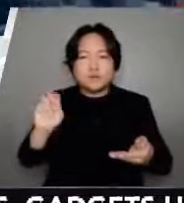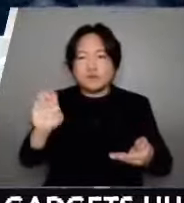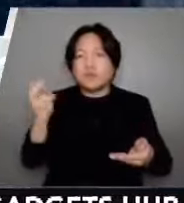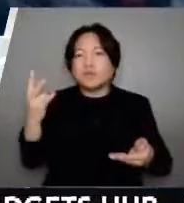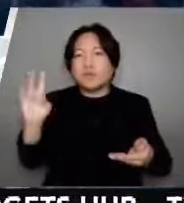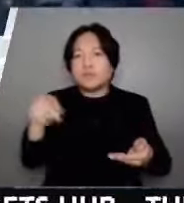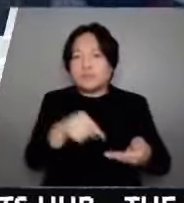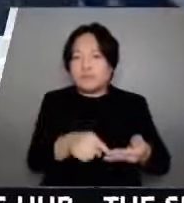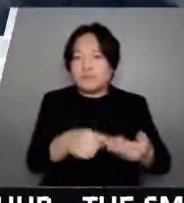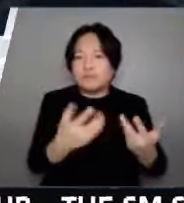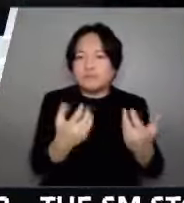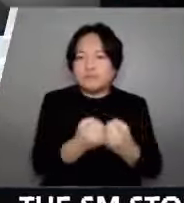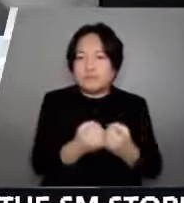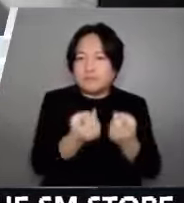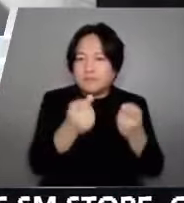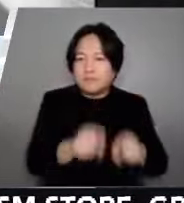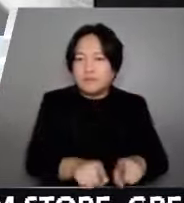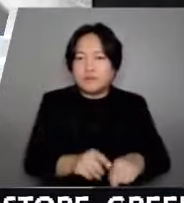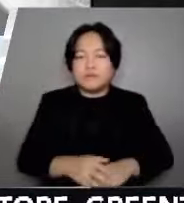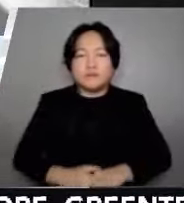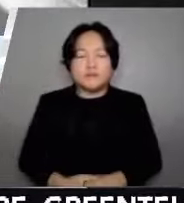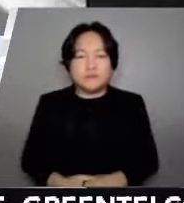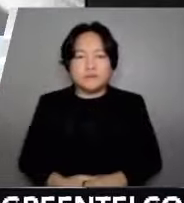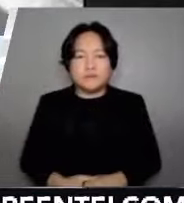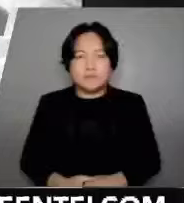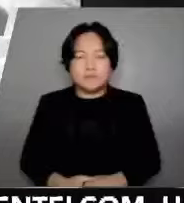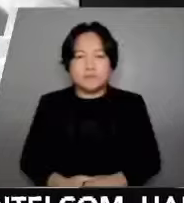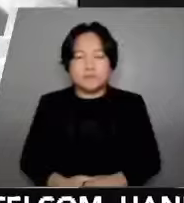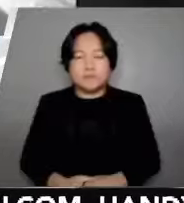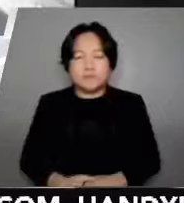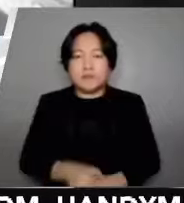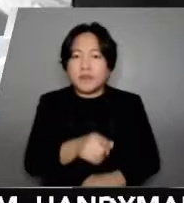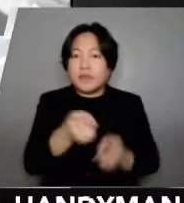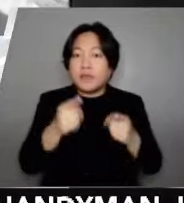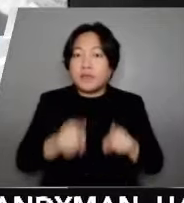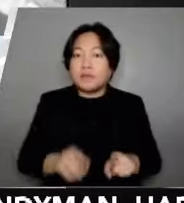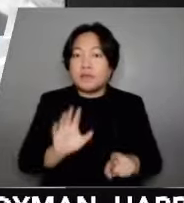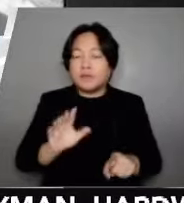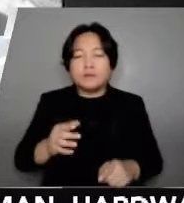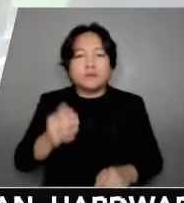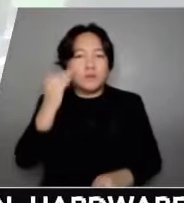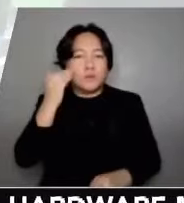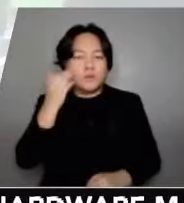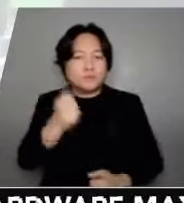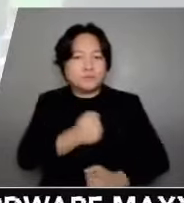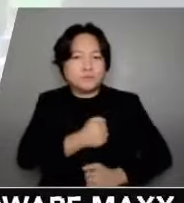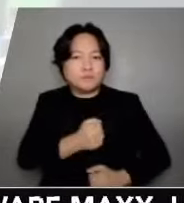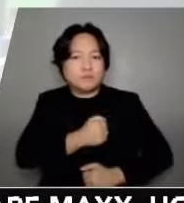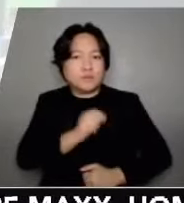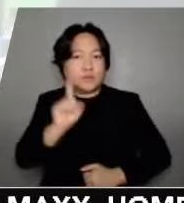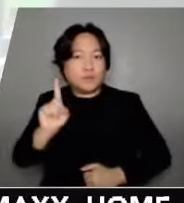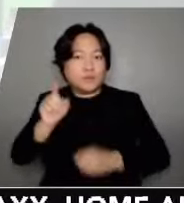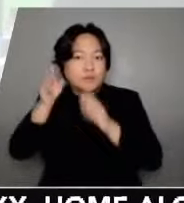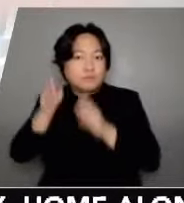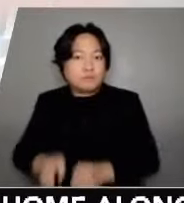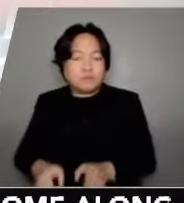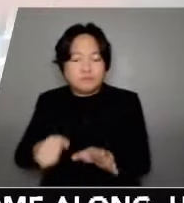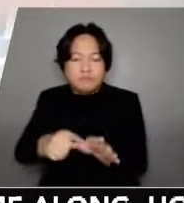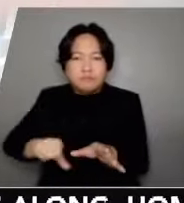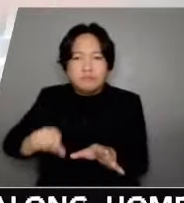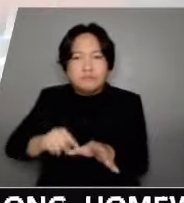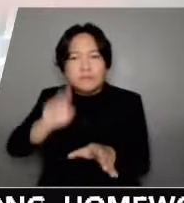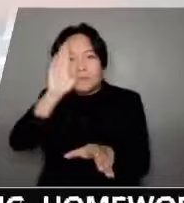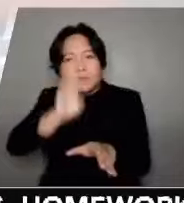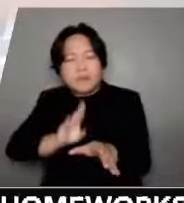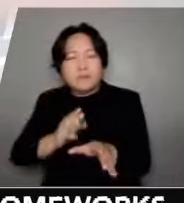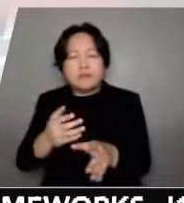Stop! This is our territory! Nagresulta sa pagkaputol sa hinlalaki ng isang sundalo at pagkasira ng mga gamit. Kaya